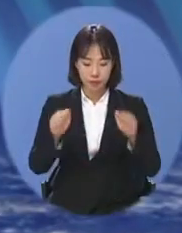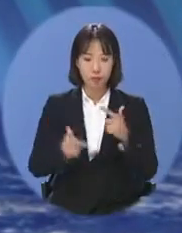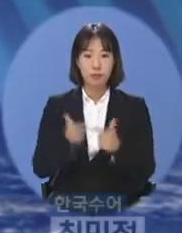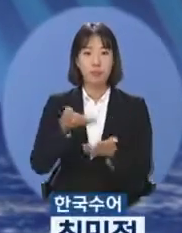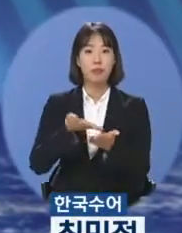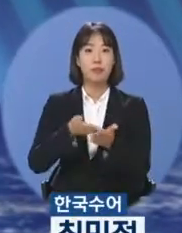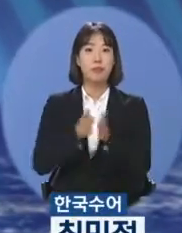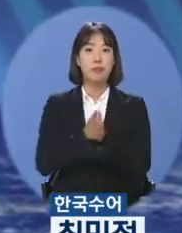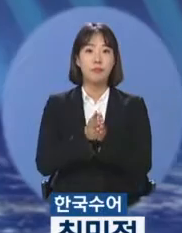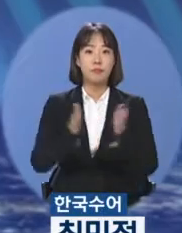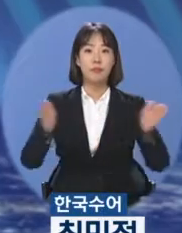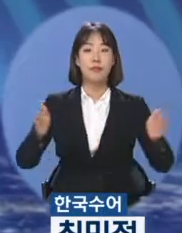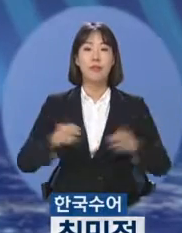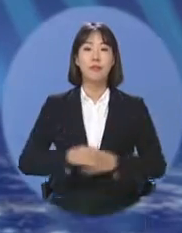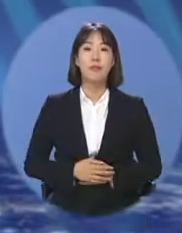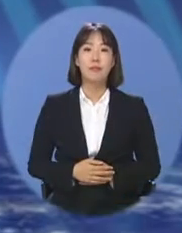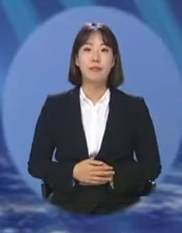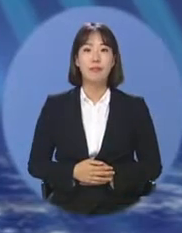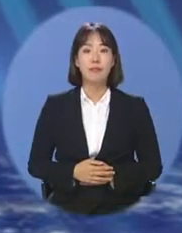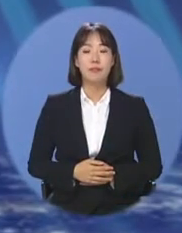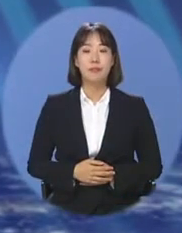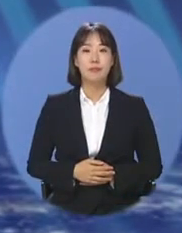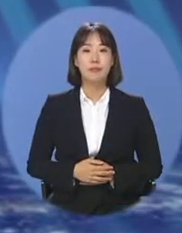이어서 목포에서 전해드리겠습니다.